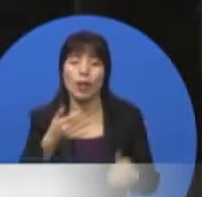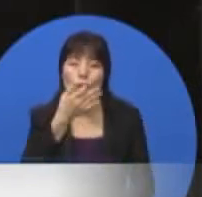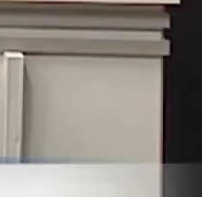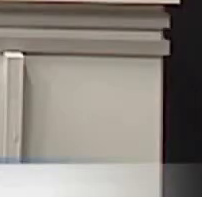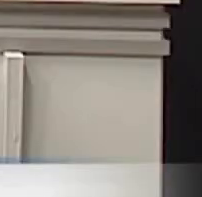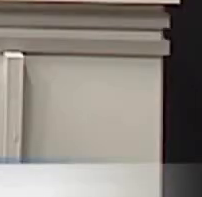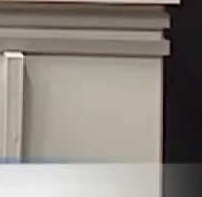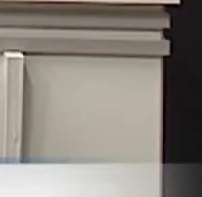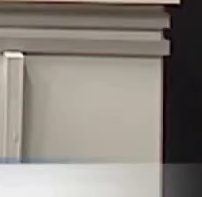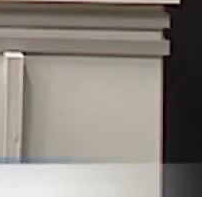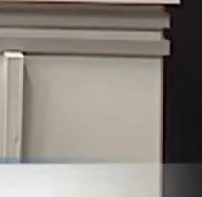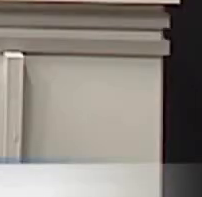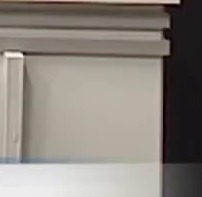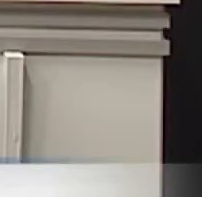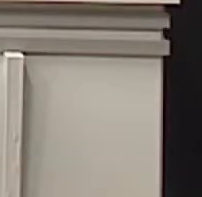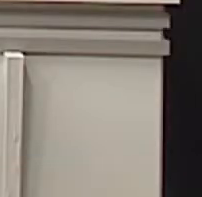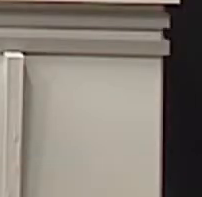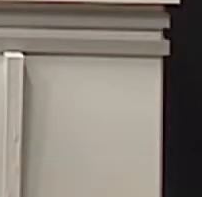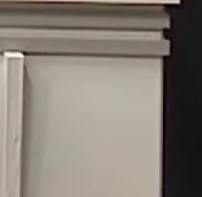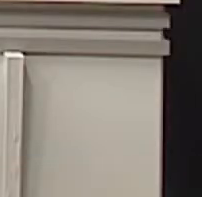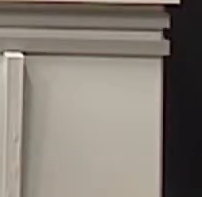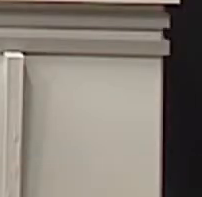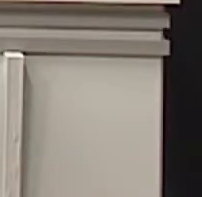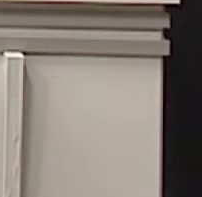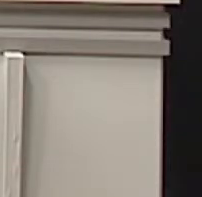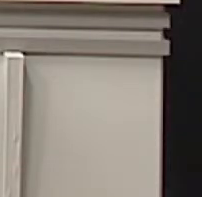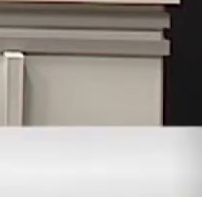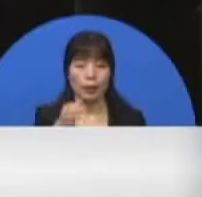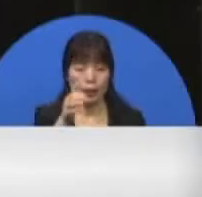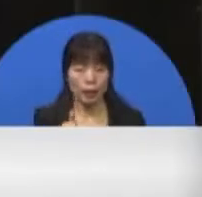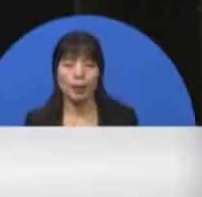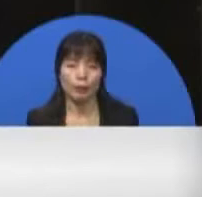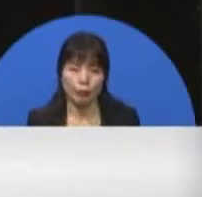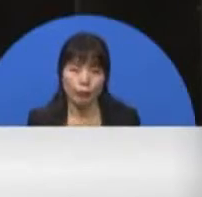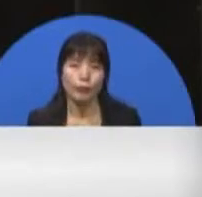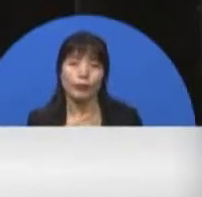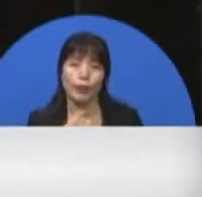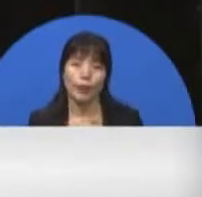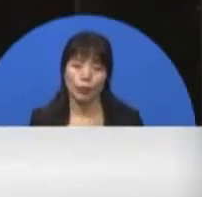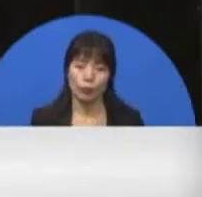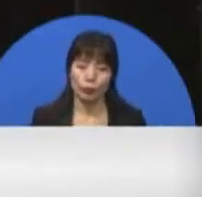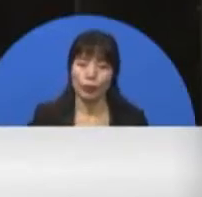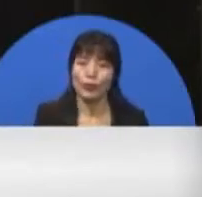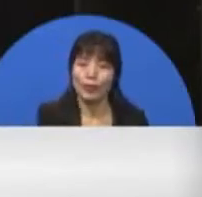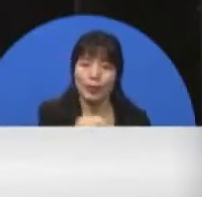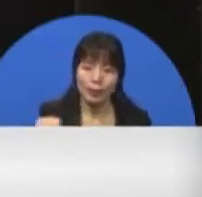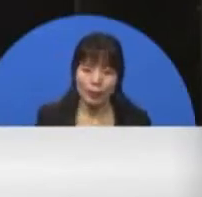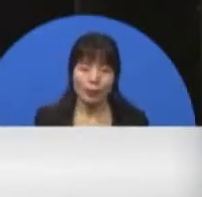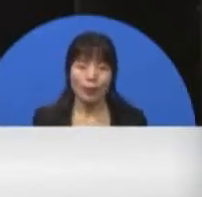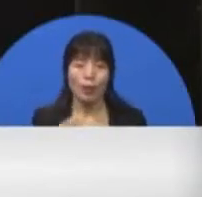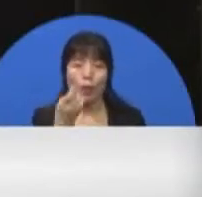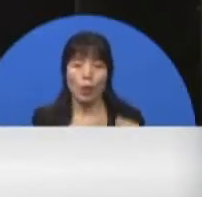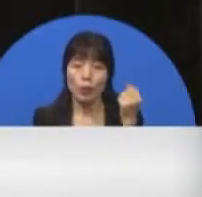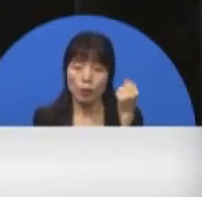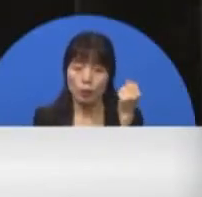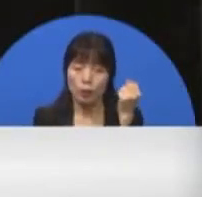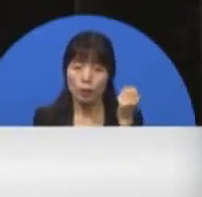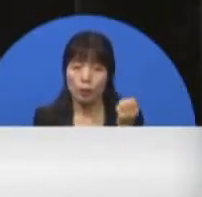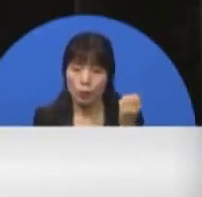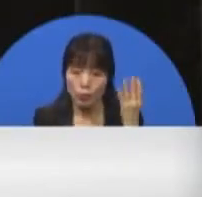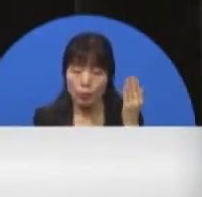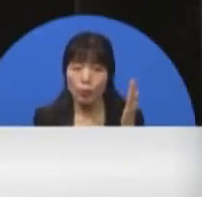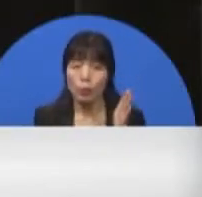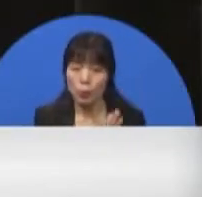자신의 차별화된 전략을 제시했습니다. 주한 이사동 그 일대를 원도심 최고의 상권과